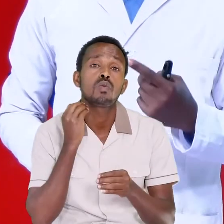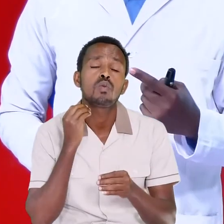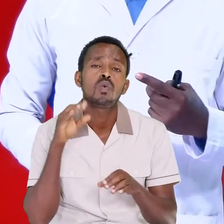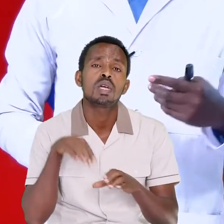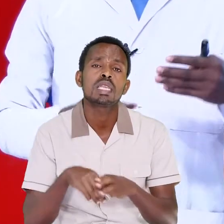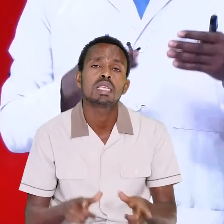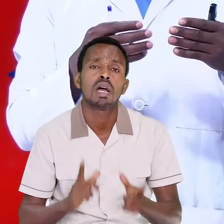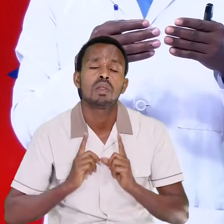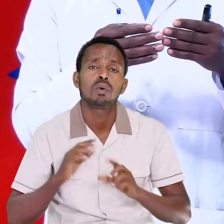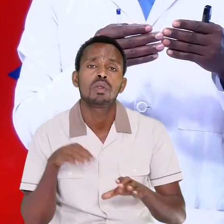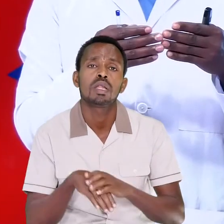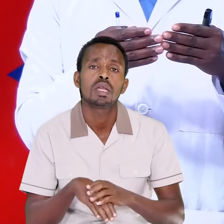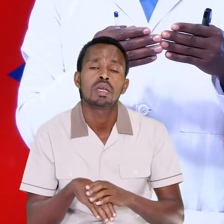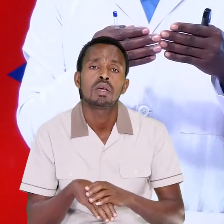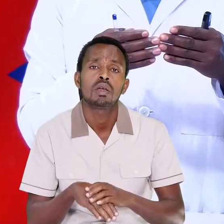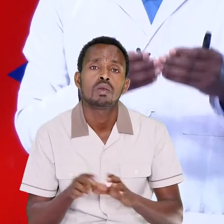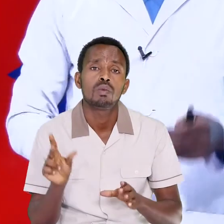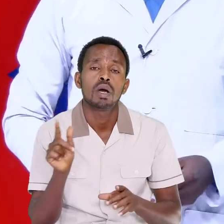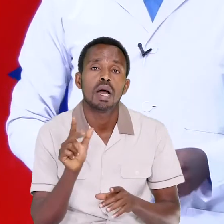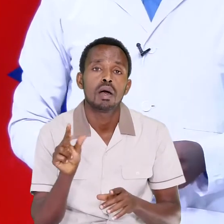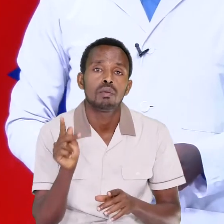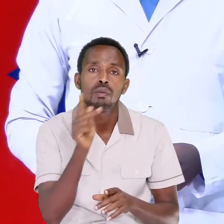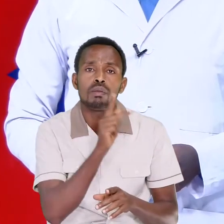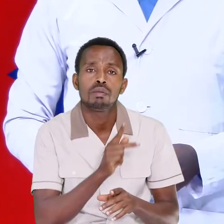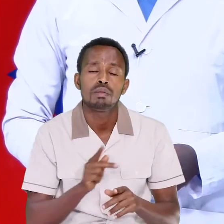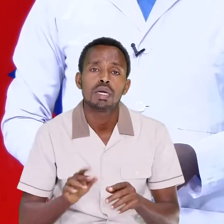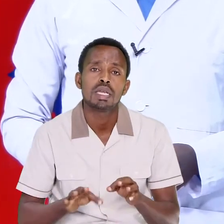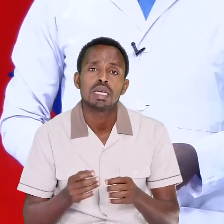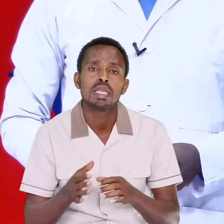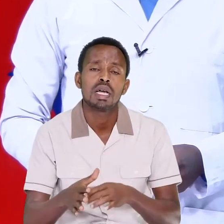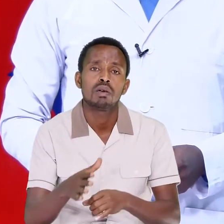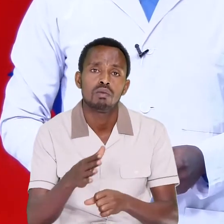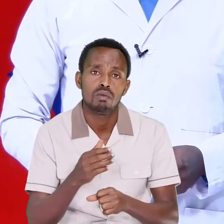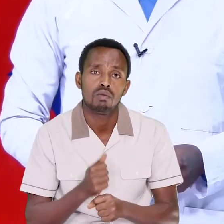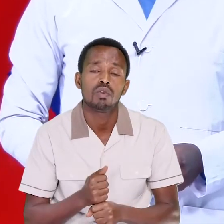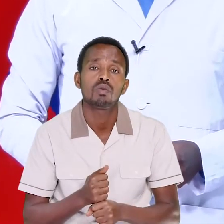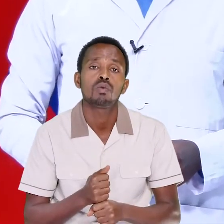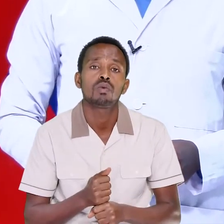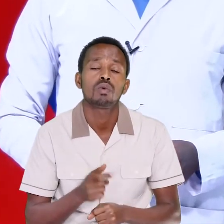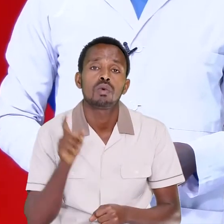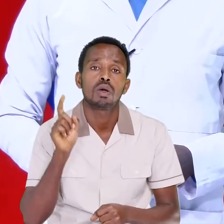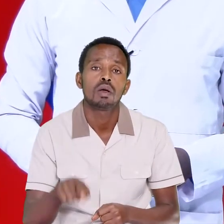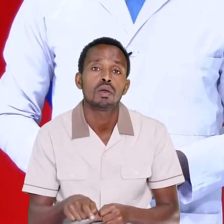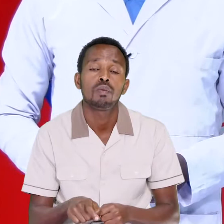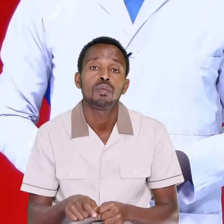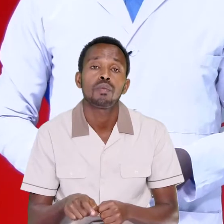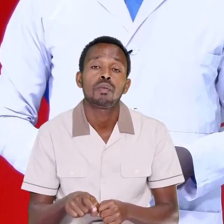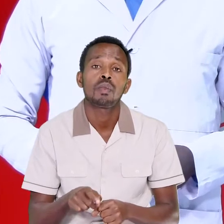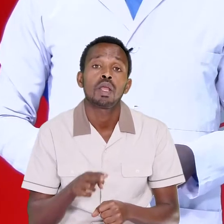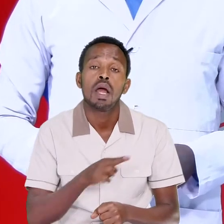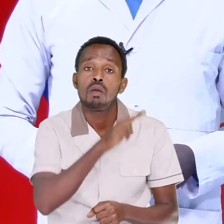kana keessa barbaannee hiika isaa fiduutu nurra jira jechuudha. Fakkeenyaaf naannoo